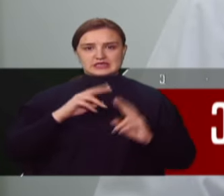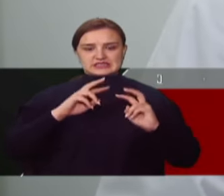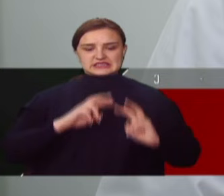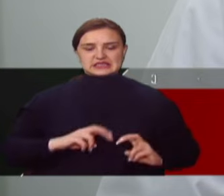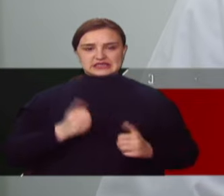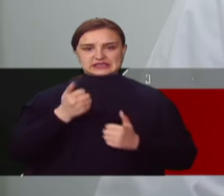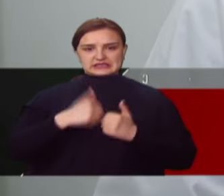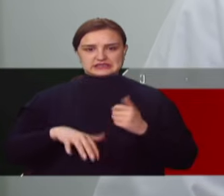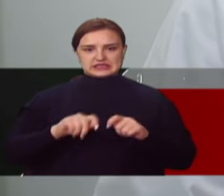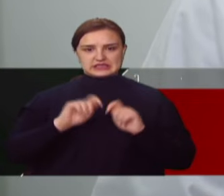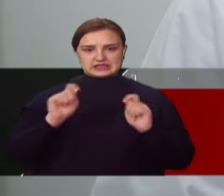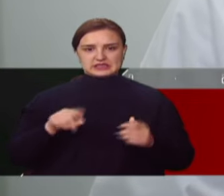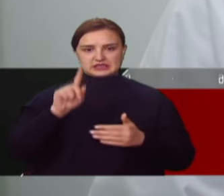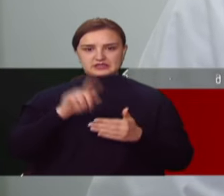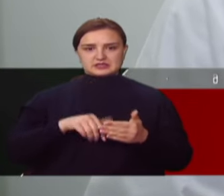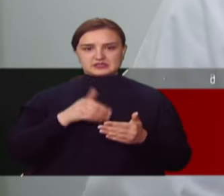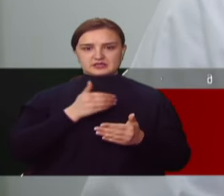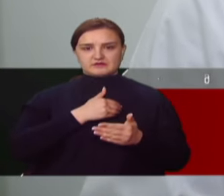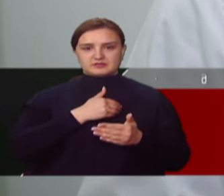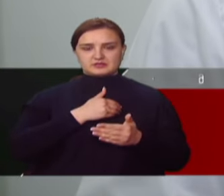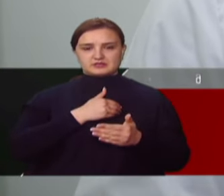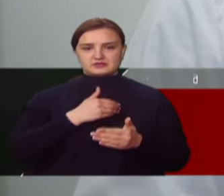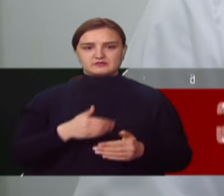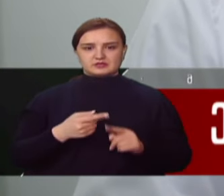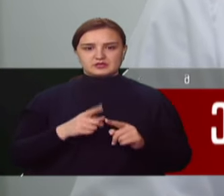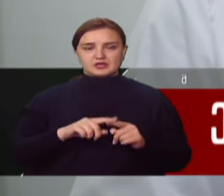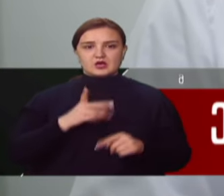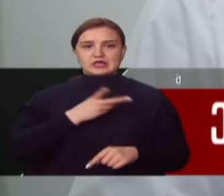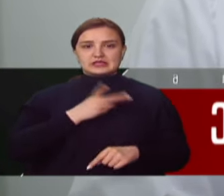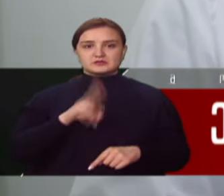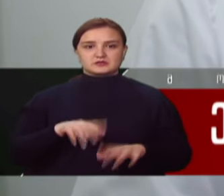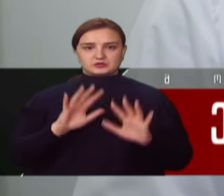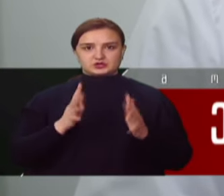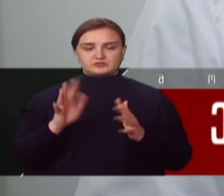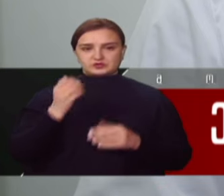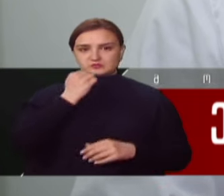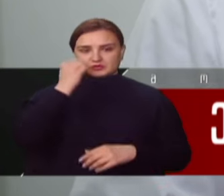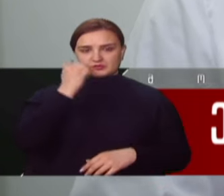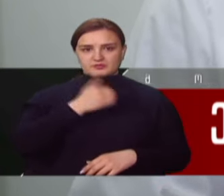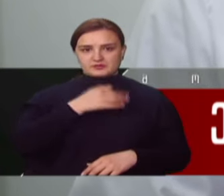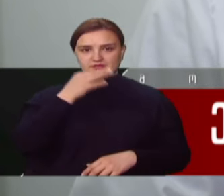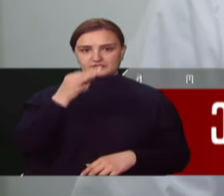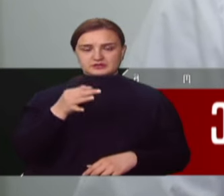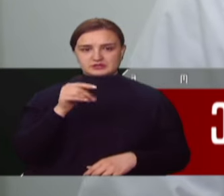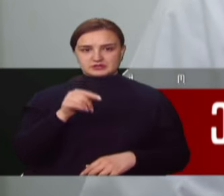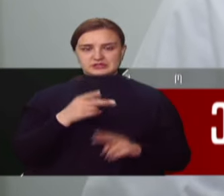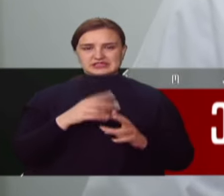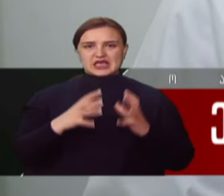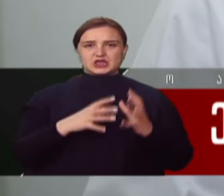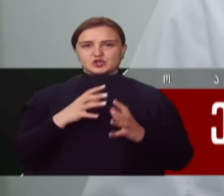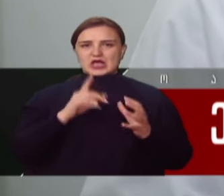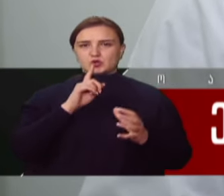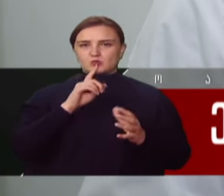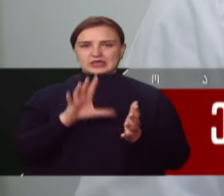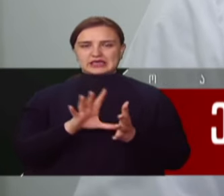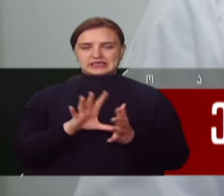დიდი იმედი მაქვს, რომ ეს დაგვეხმარება ძუძუს კიბოთი გარდაცვალების შემთხვევების შემცირებაში. მადლობა მინდა გადავუხადო ატომური ენერგიის საერთაშორისო